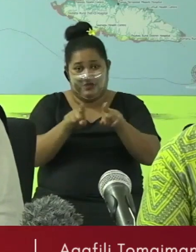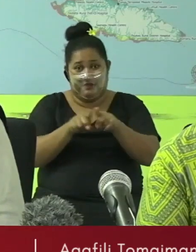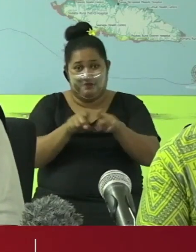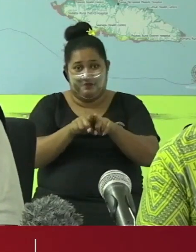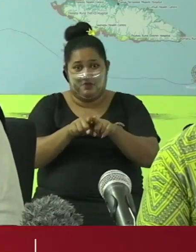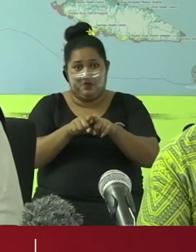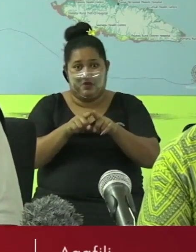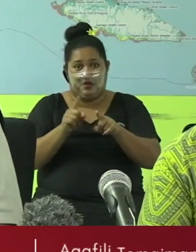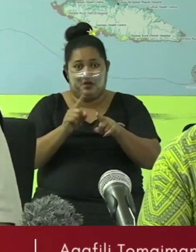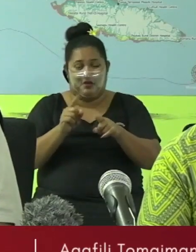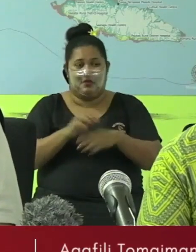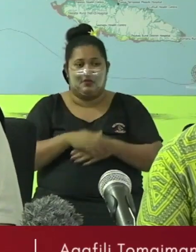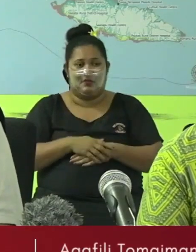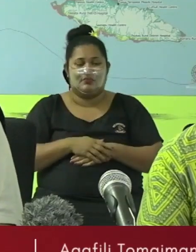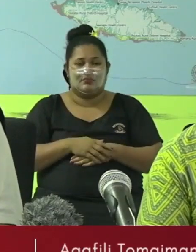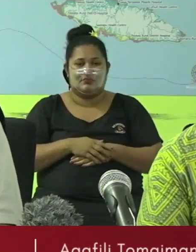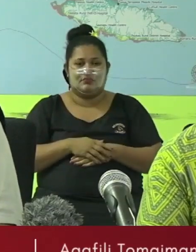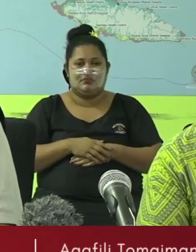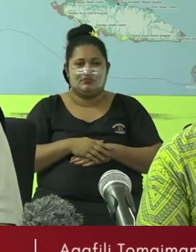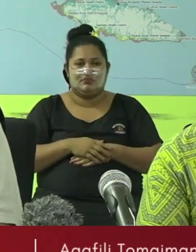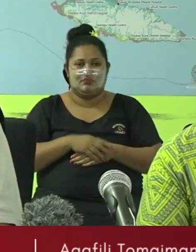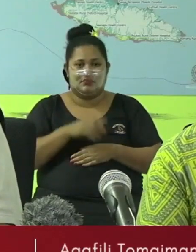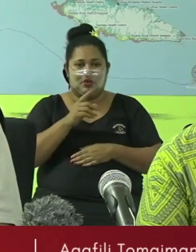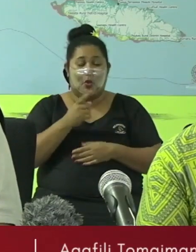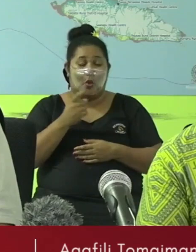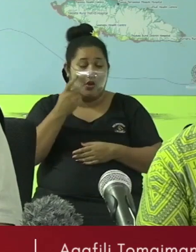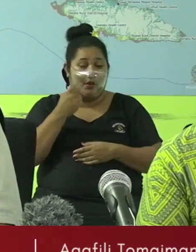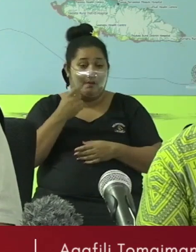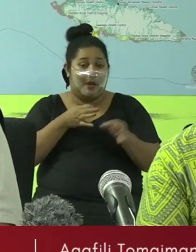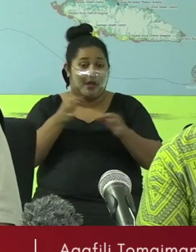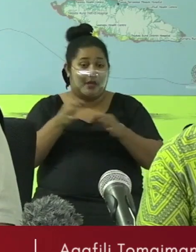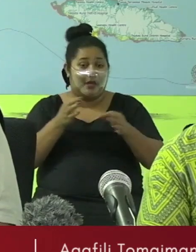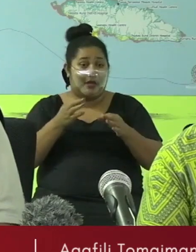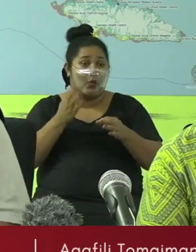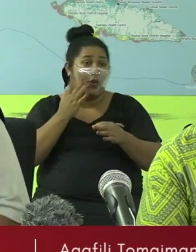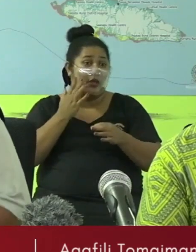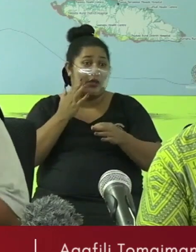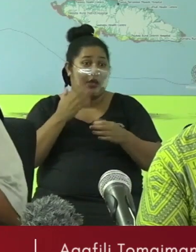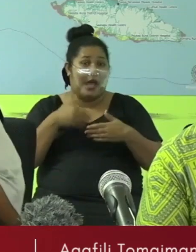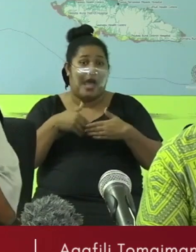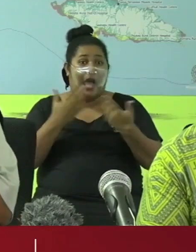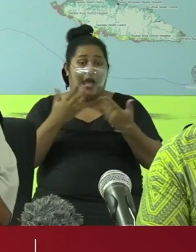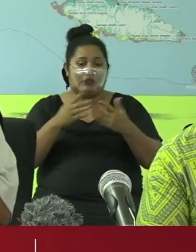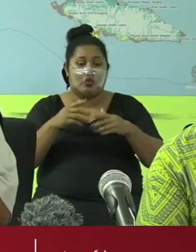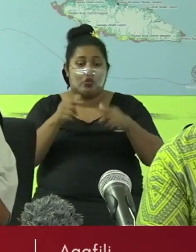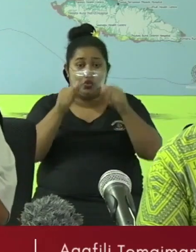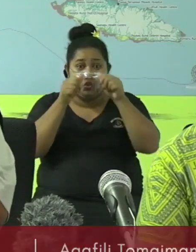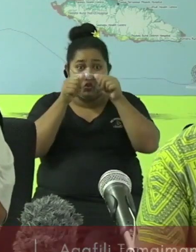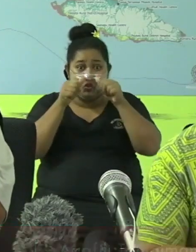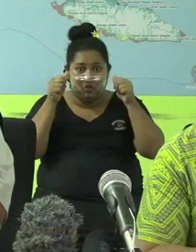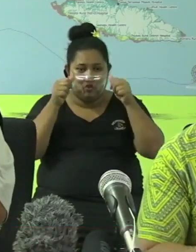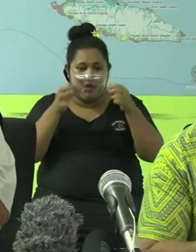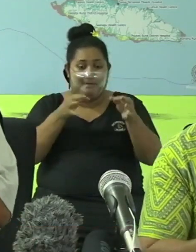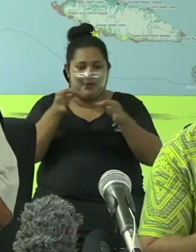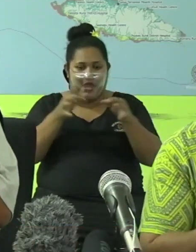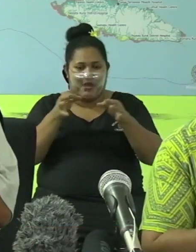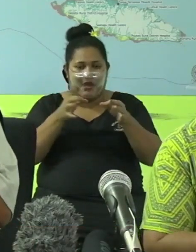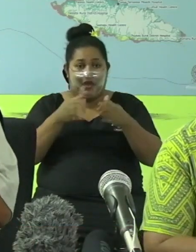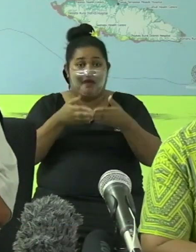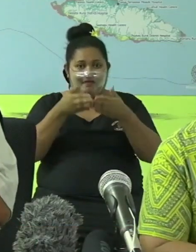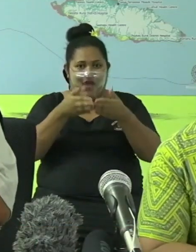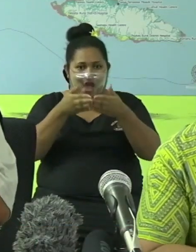o tatou supplies o mea taumafa i le aso lulu nei le ufu'ufua ai o le afetuna'i